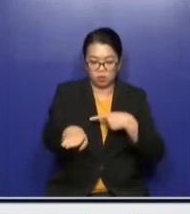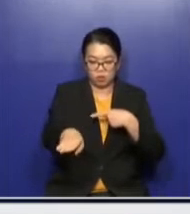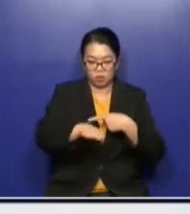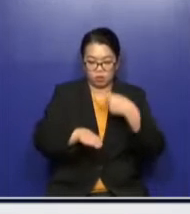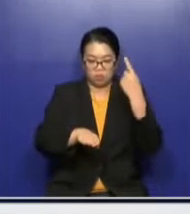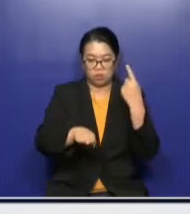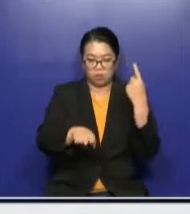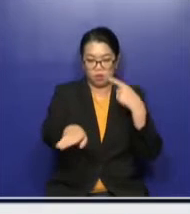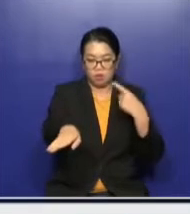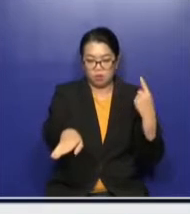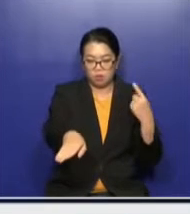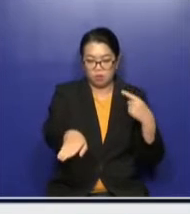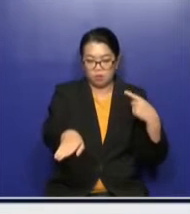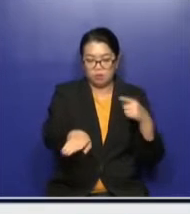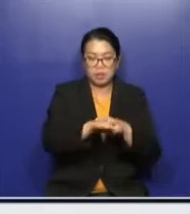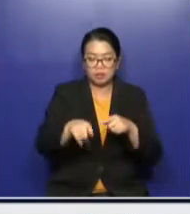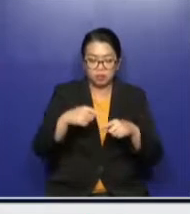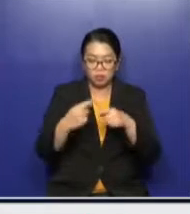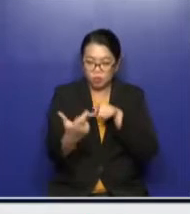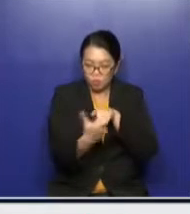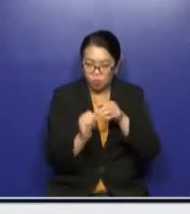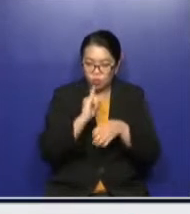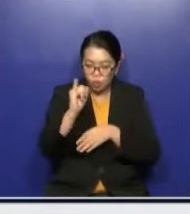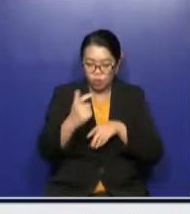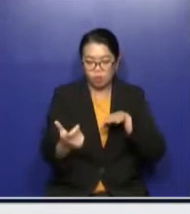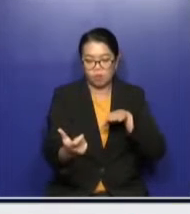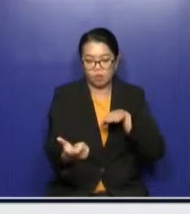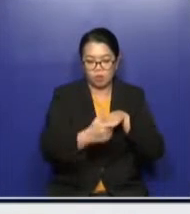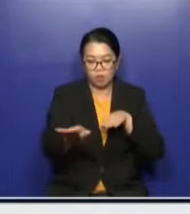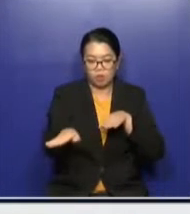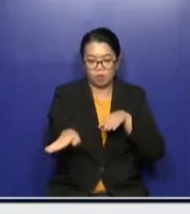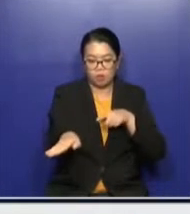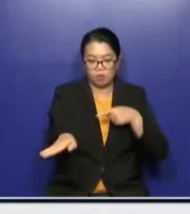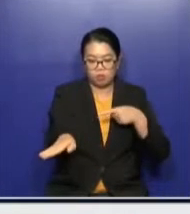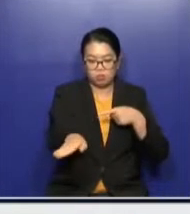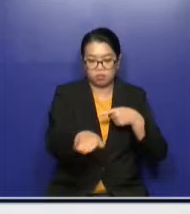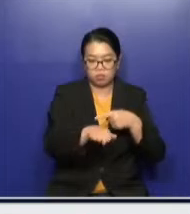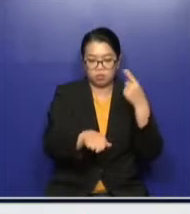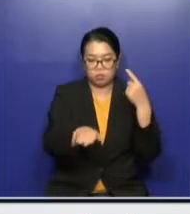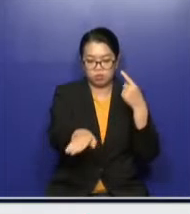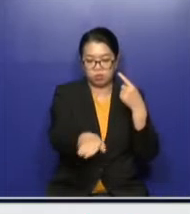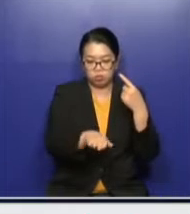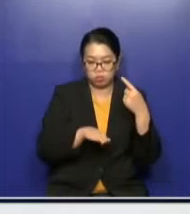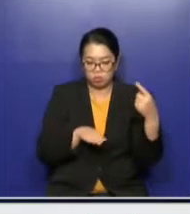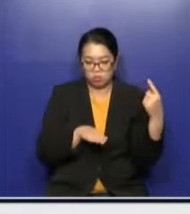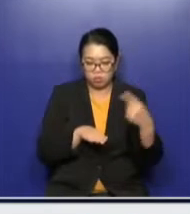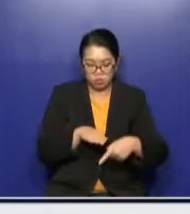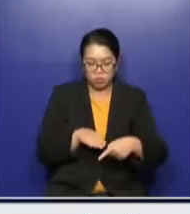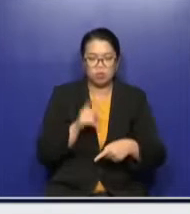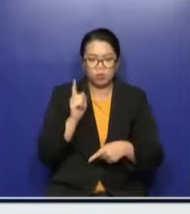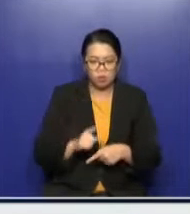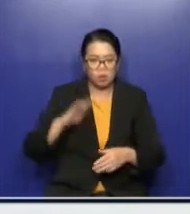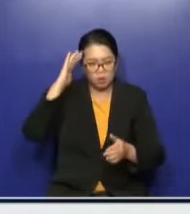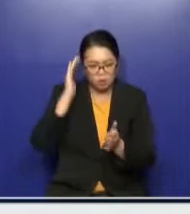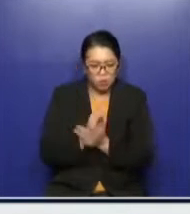ที่มันไม่มีสิทธิ์ที่จะเข้าเนี่ยมันก็ไม่สามารถที่จะลงไปที่ลานจอดรถได้นี่ต้องให้เจ้าหน้าที่ตำรวจสภามาคอ